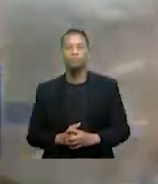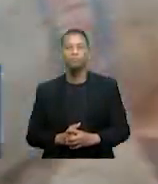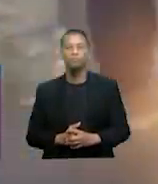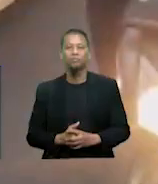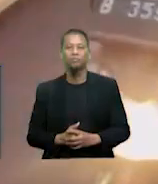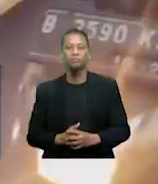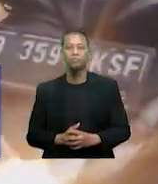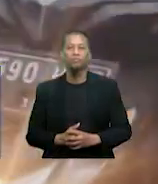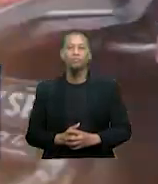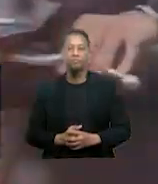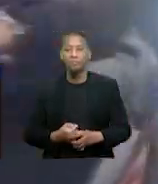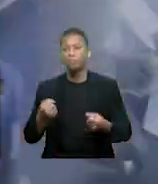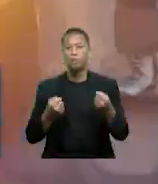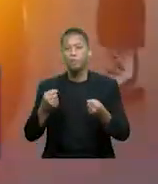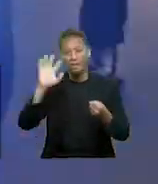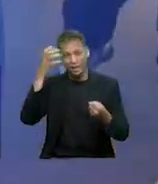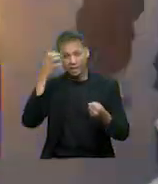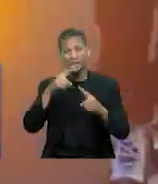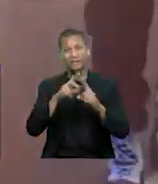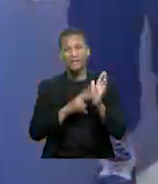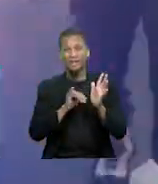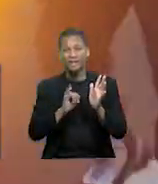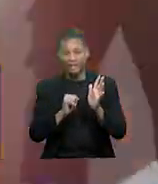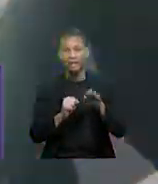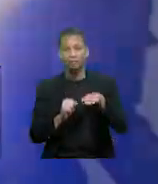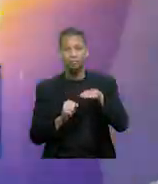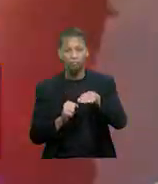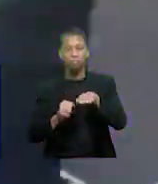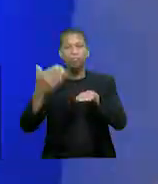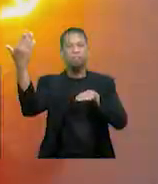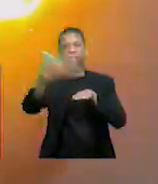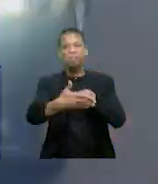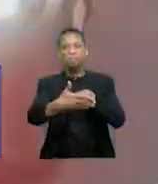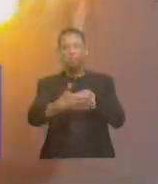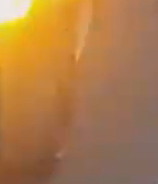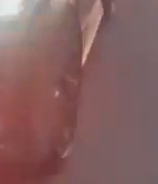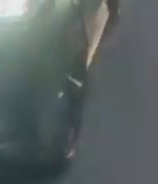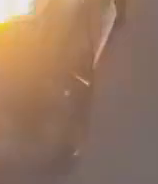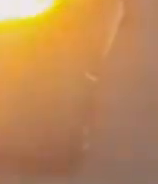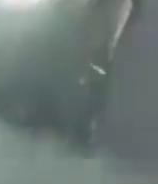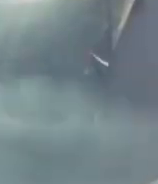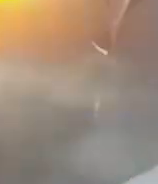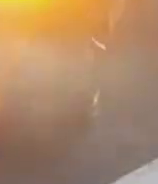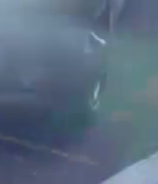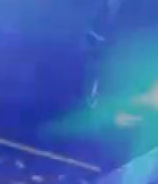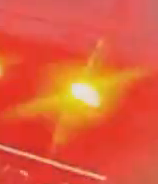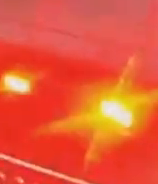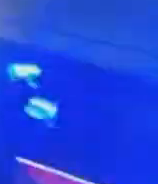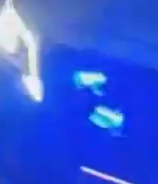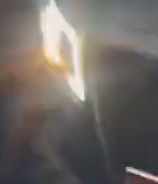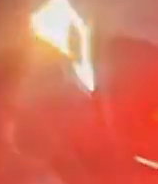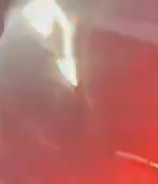Aksi pengadangan mobil dinas TNI ini terjadi saat sekelompok mahasiswa melakukan unjuk rasa di Jalan Diponegoro, Menteng, Jakarta Pusat. Pengunjuk rasa dan